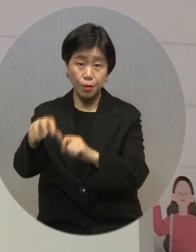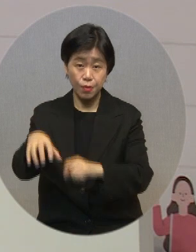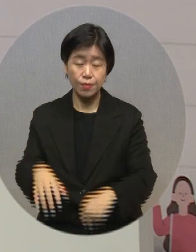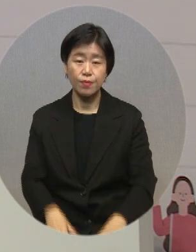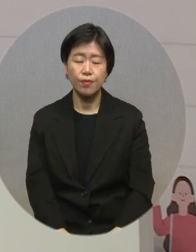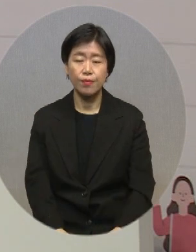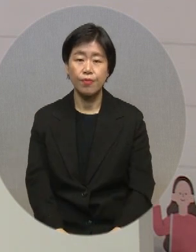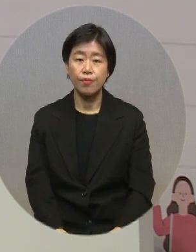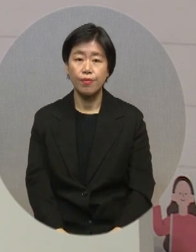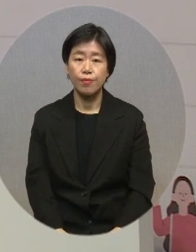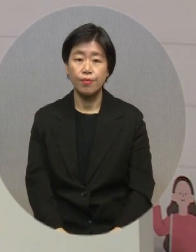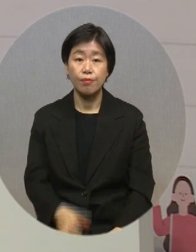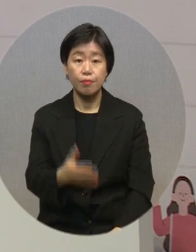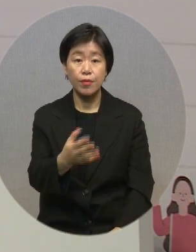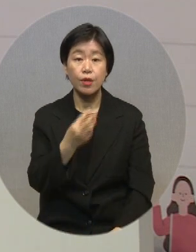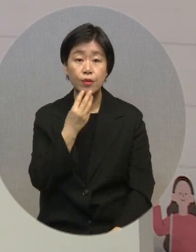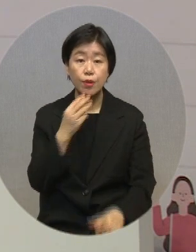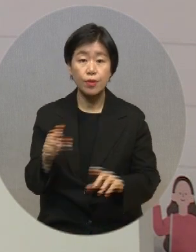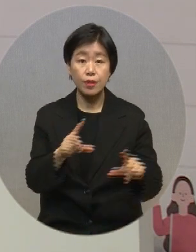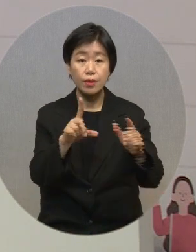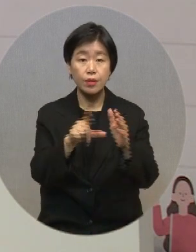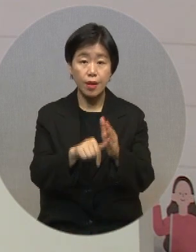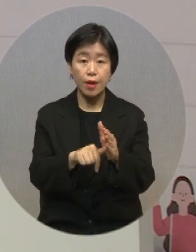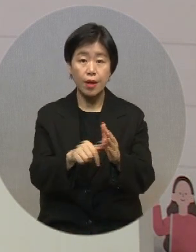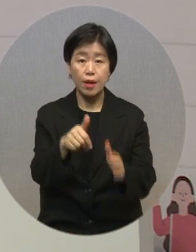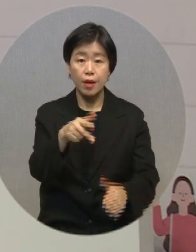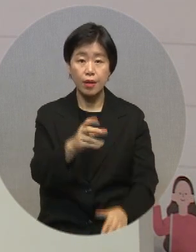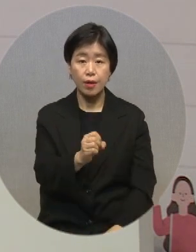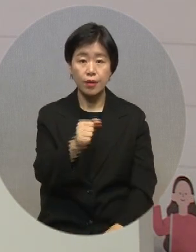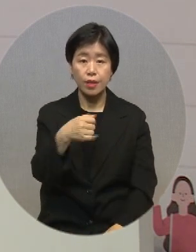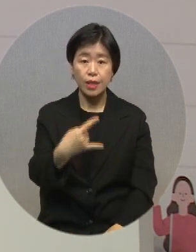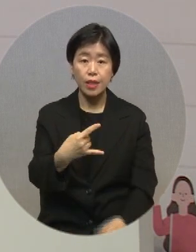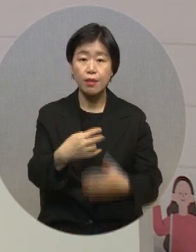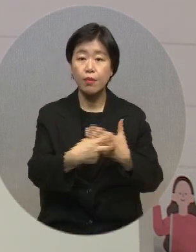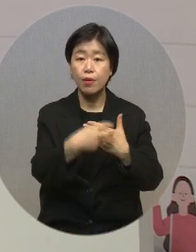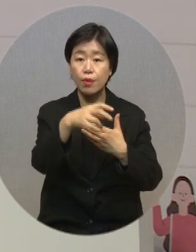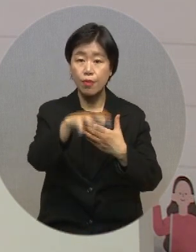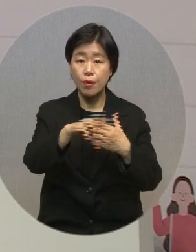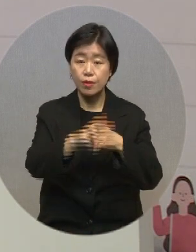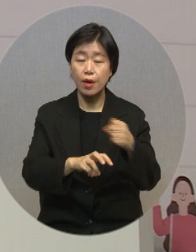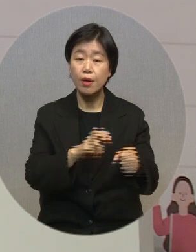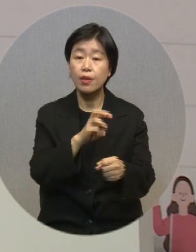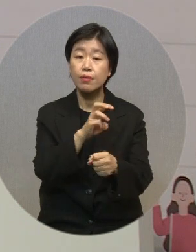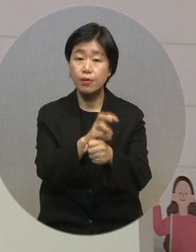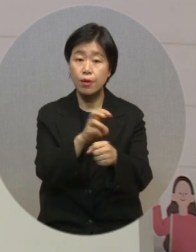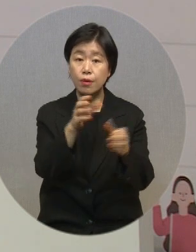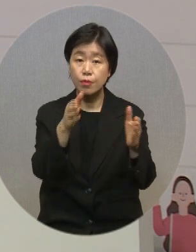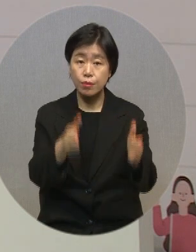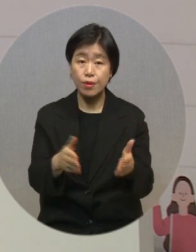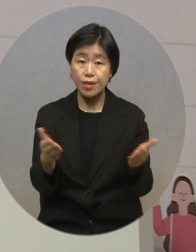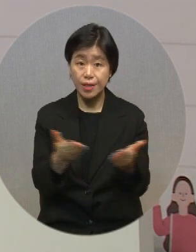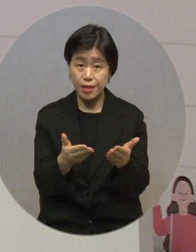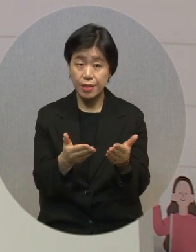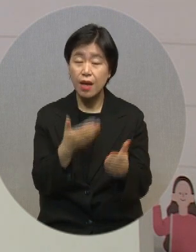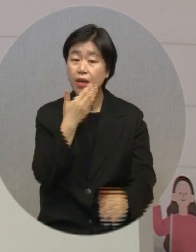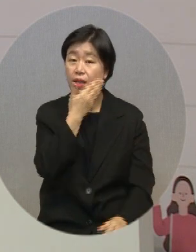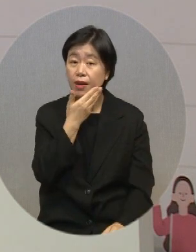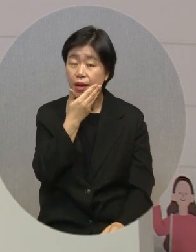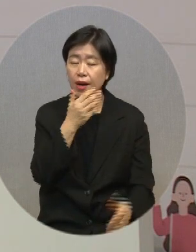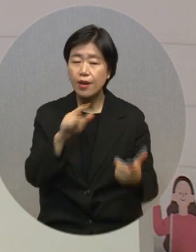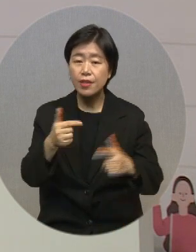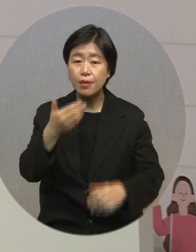때는 경희의료원에서 약 30년간 근무를 하셨다는데 영양 관련 부서에서 일을 하셨다고요? 예.